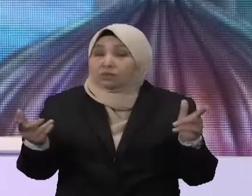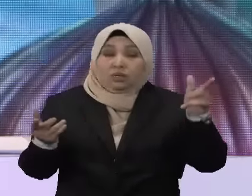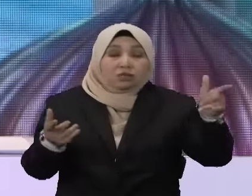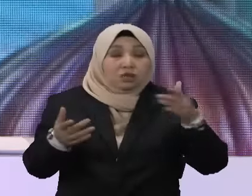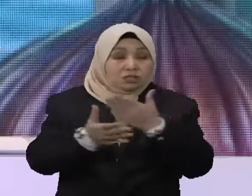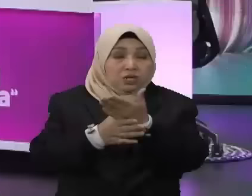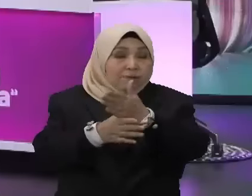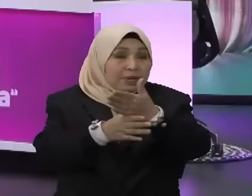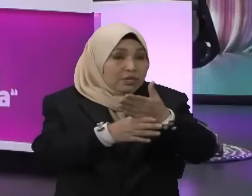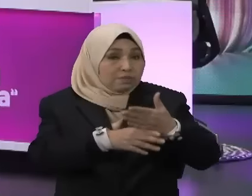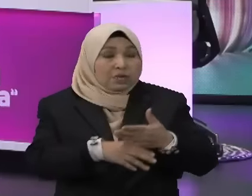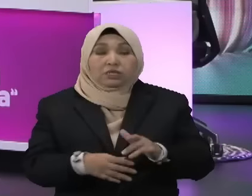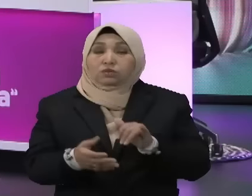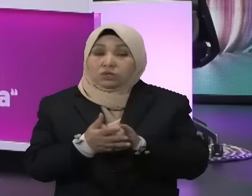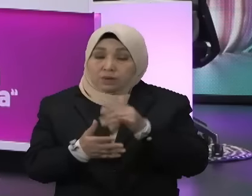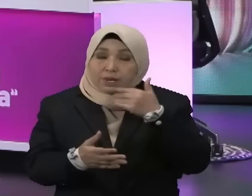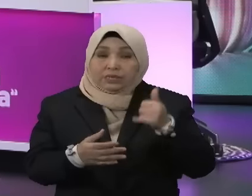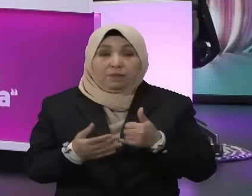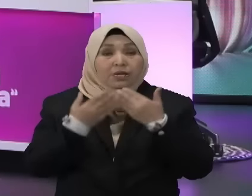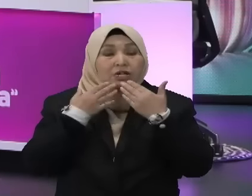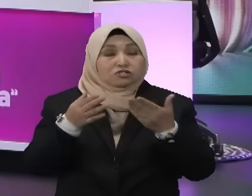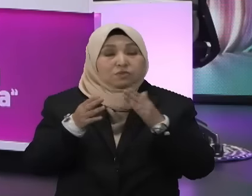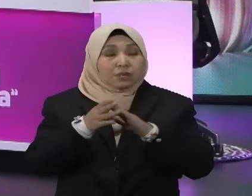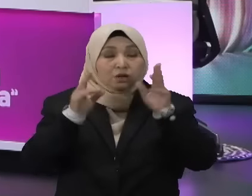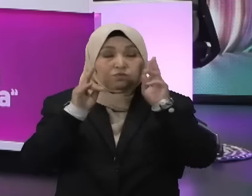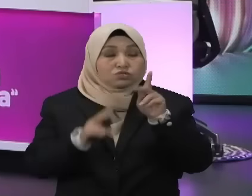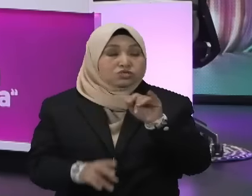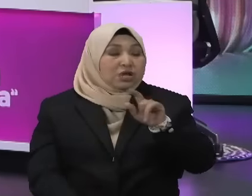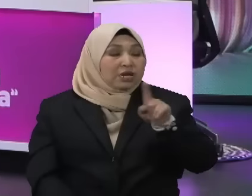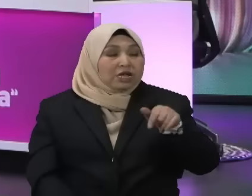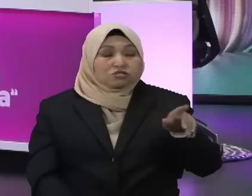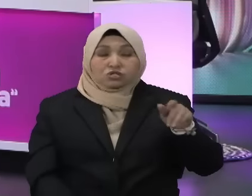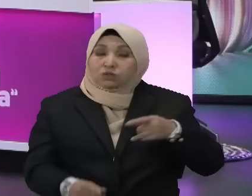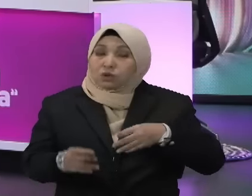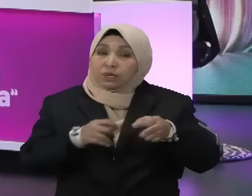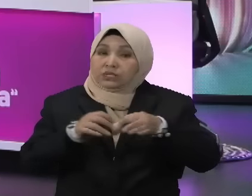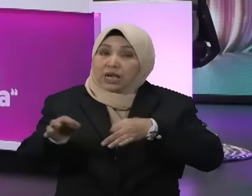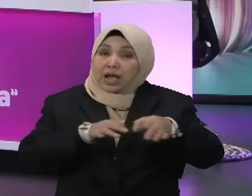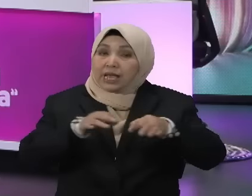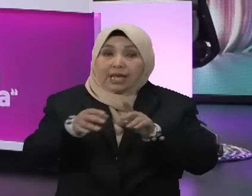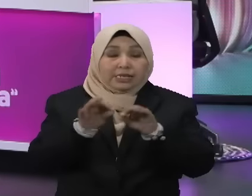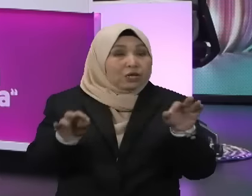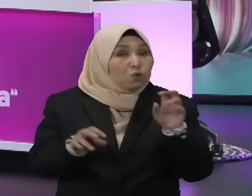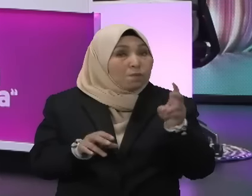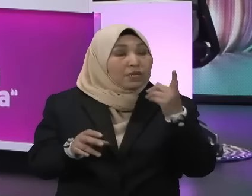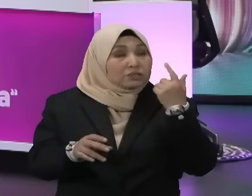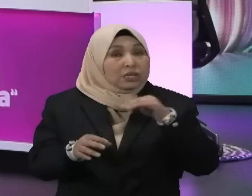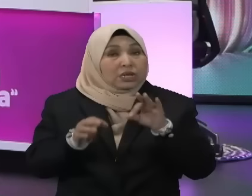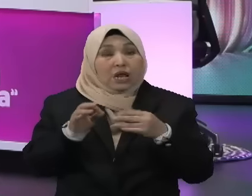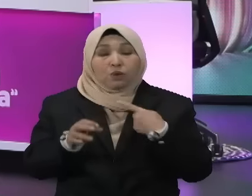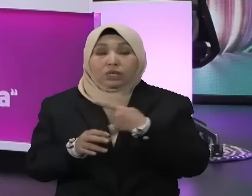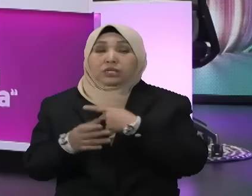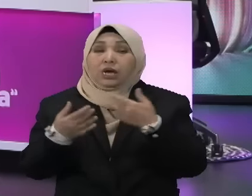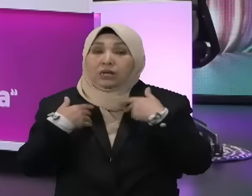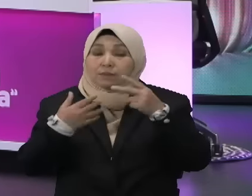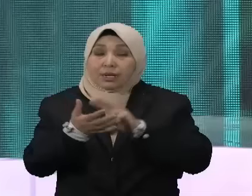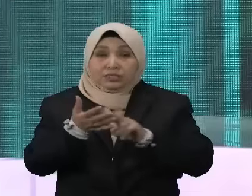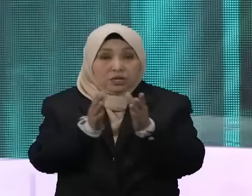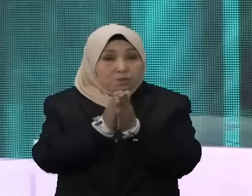itu yang dimaksudkan dalam ayat ini. Terima kasih diucapkan pada Fadil Ustaz Aizat untuk menjelaskan ya ayat yang ke-12 tadi. Kalau kita ada baca